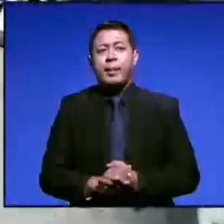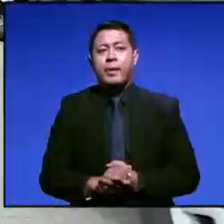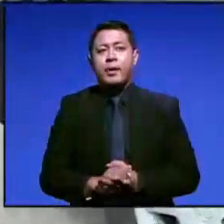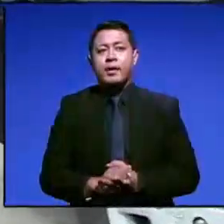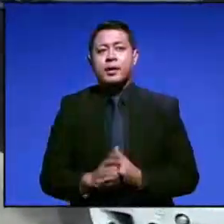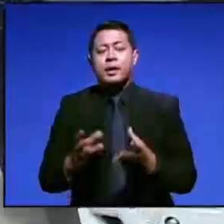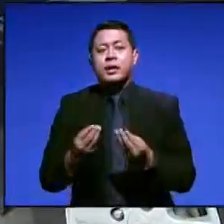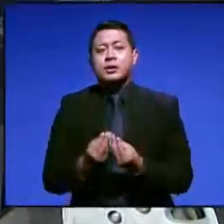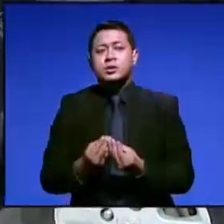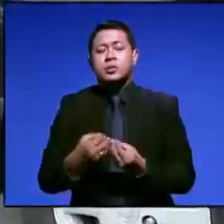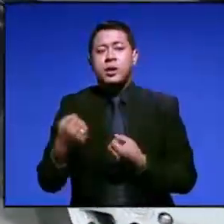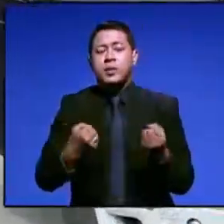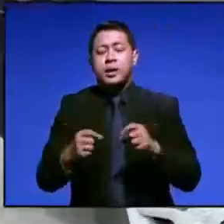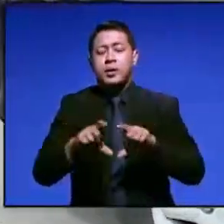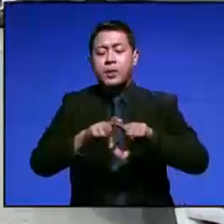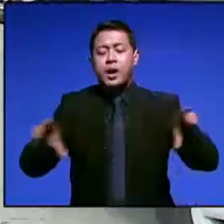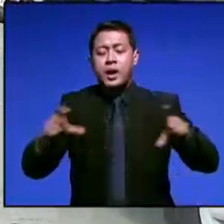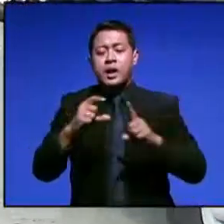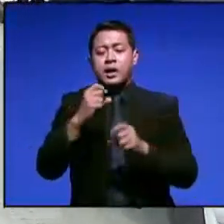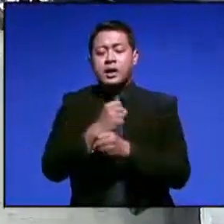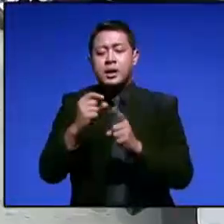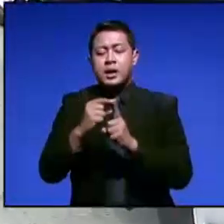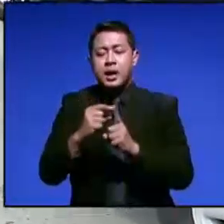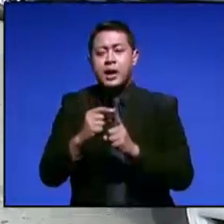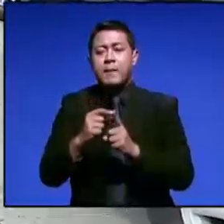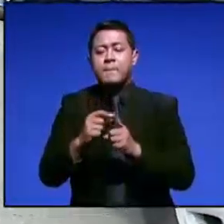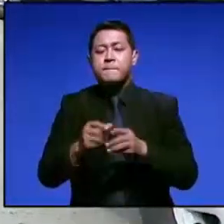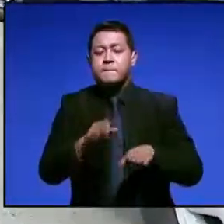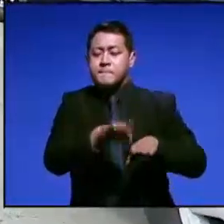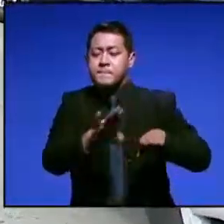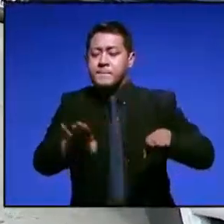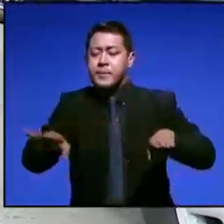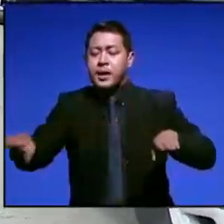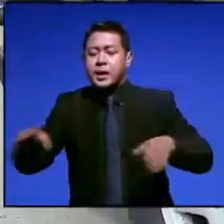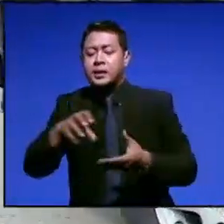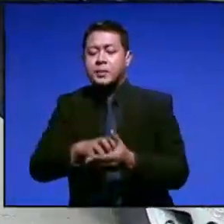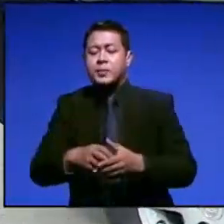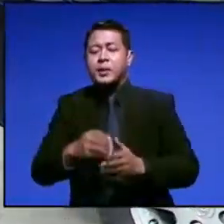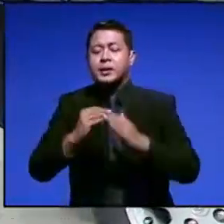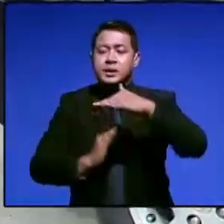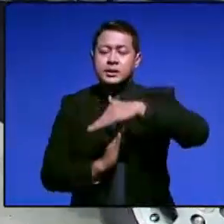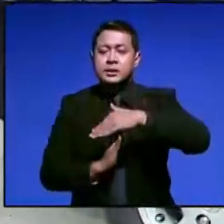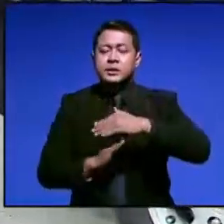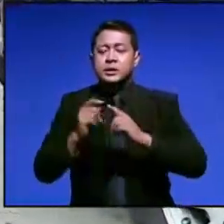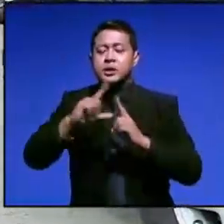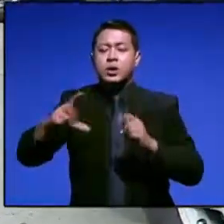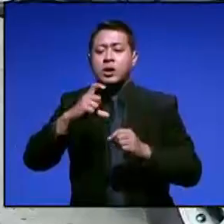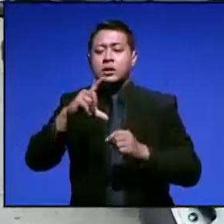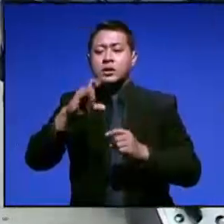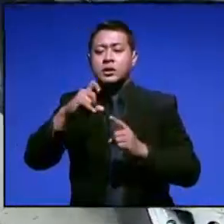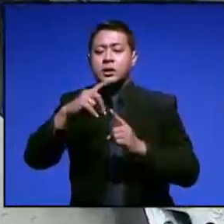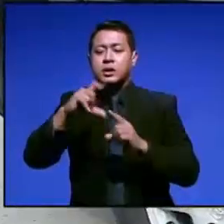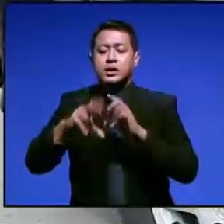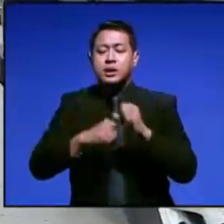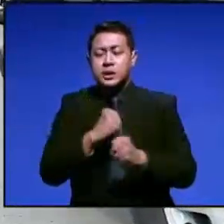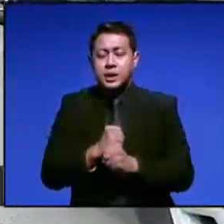Ya, sejumlah pengendara berplat genap terlihat memarkirkan kendaraannya di area peristirahatan di Tol Cililitan Jakarta. Meskipun